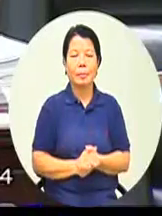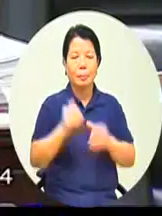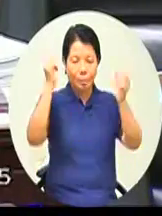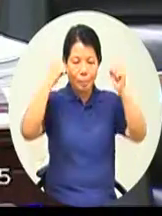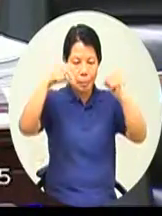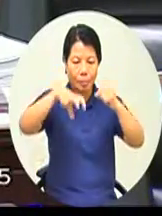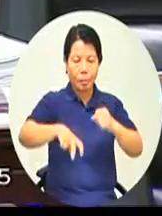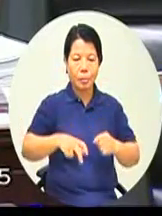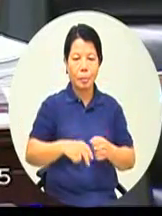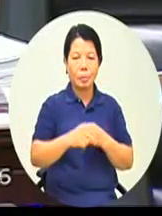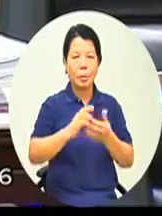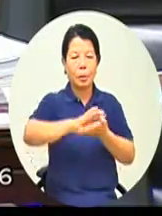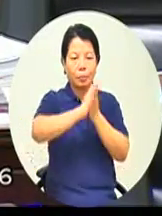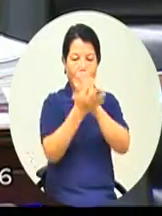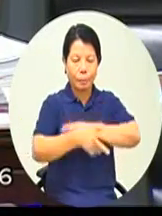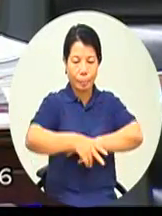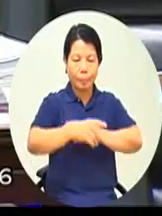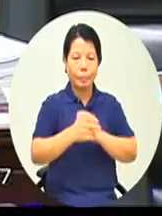局，